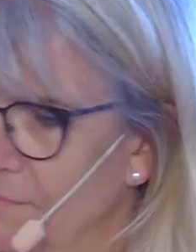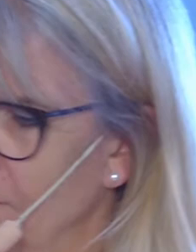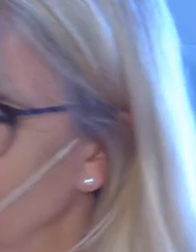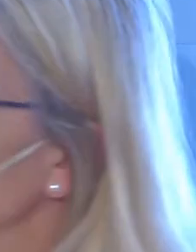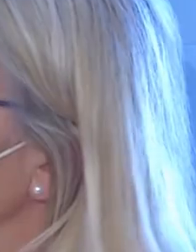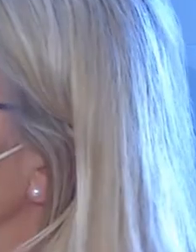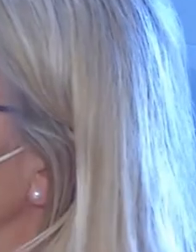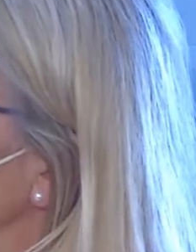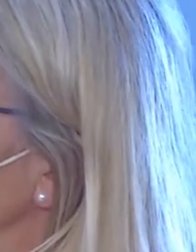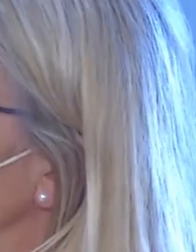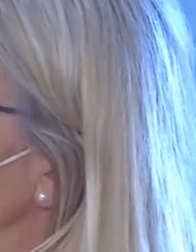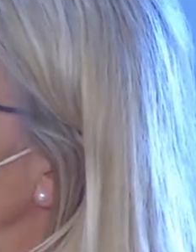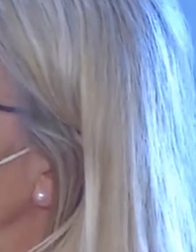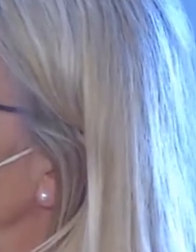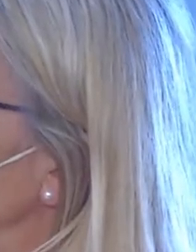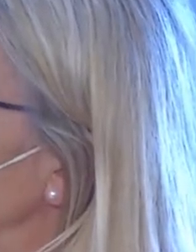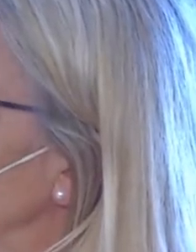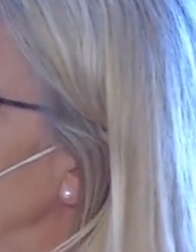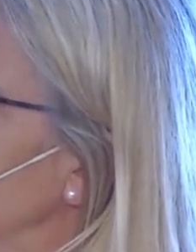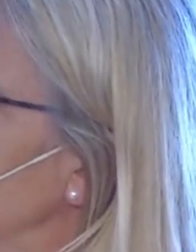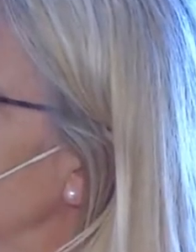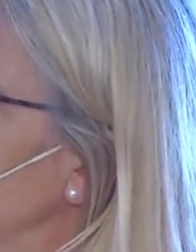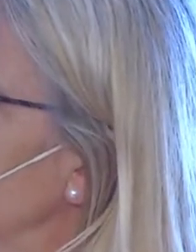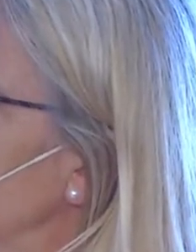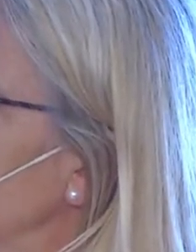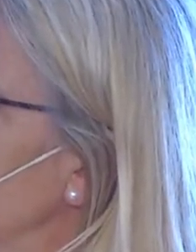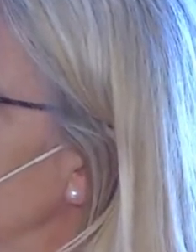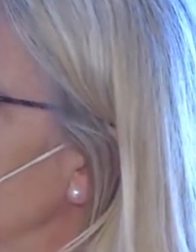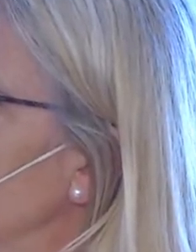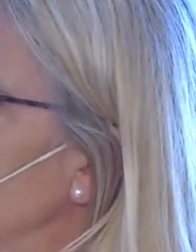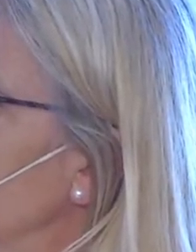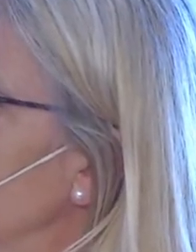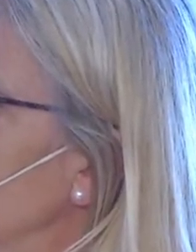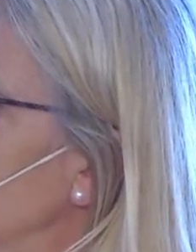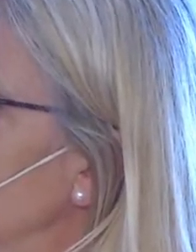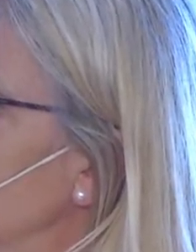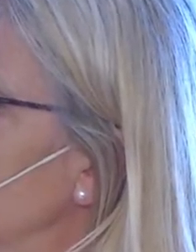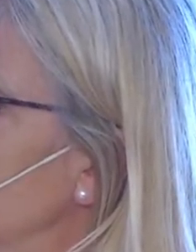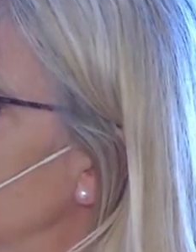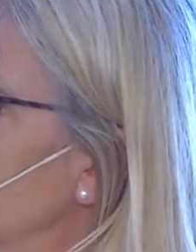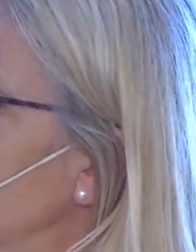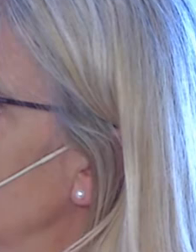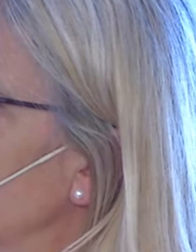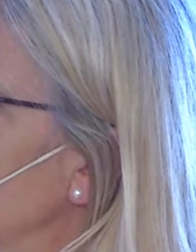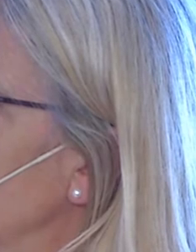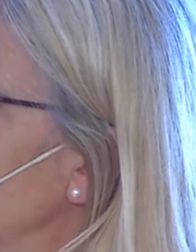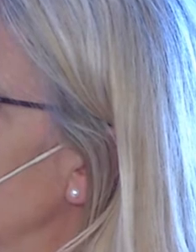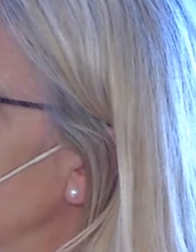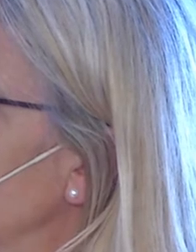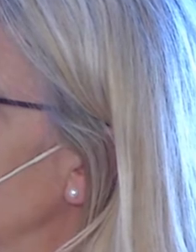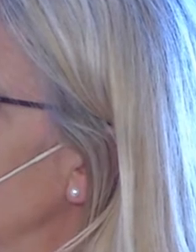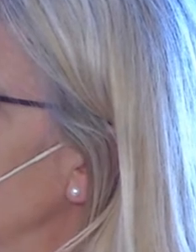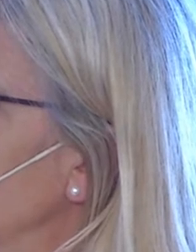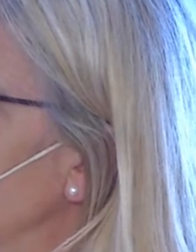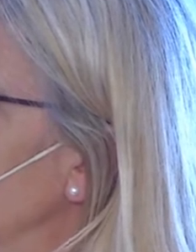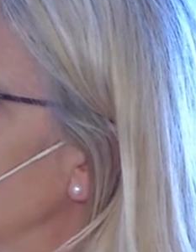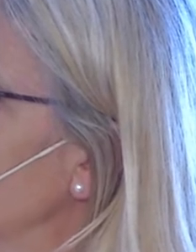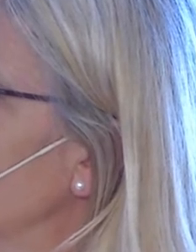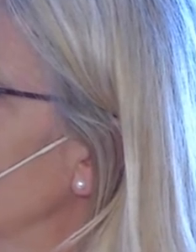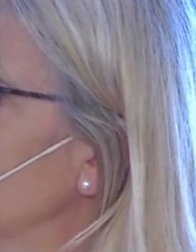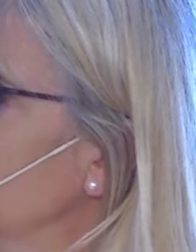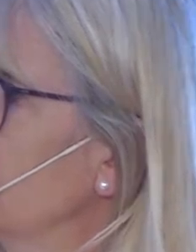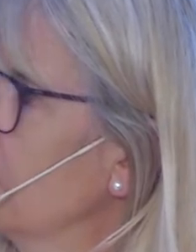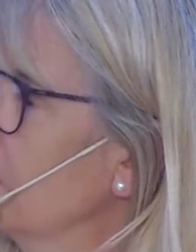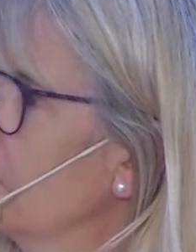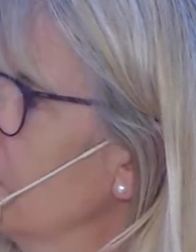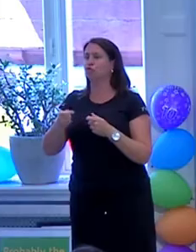takten från innovation till liksom storskaliga breddinföranden. Och det kommer ställas väldigt stora krav på att vi jobbar med frågor om ledning, styrning